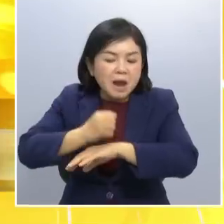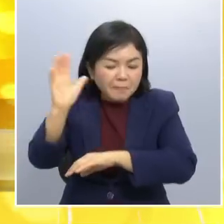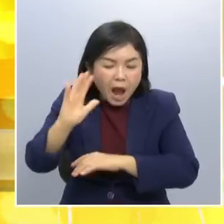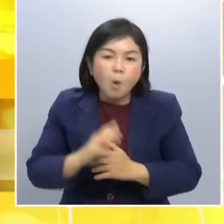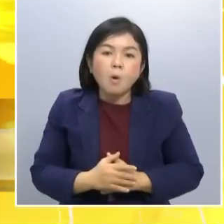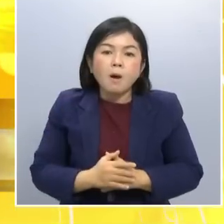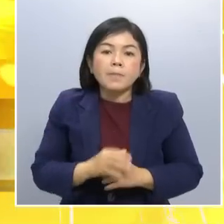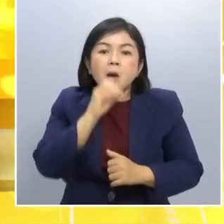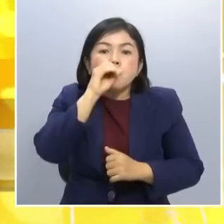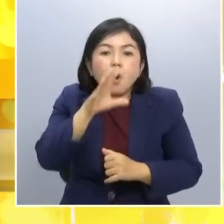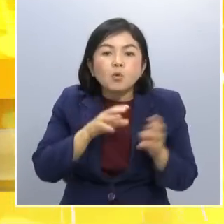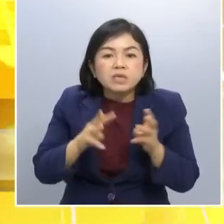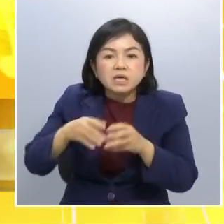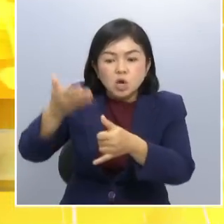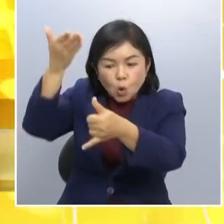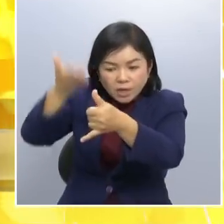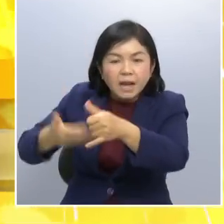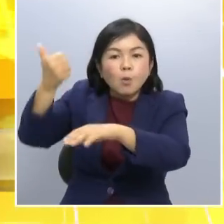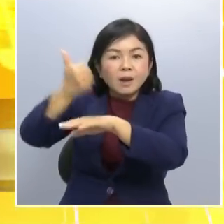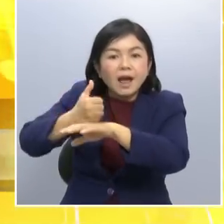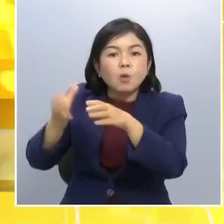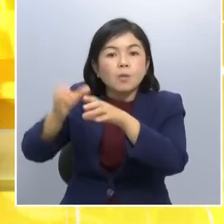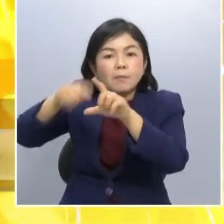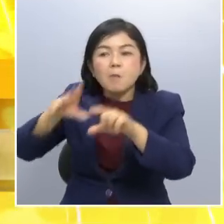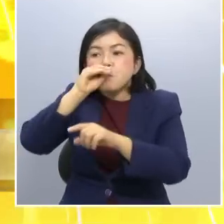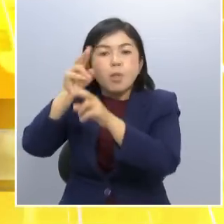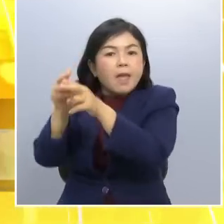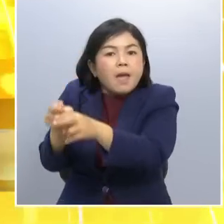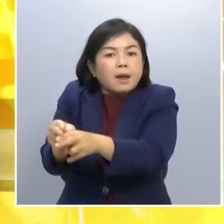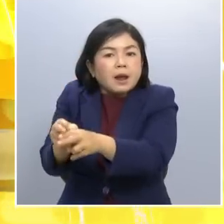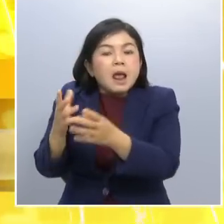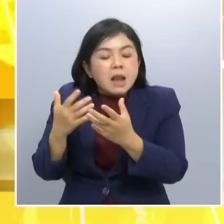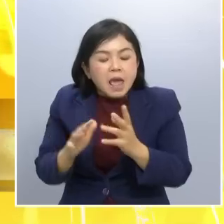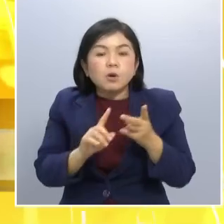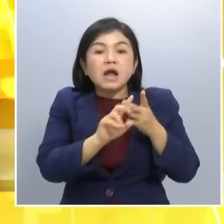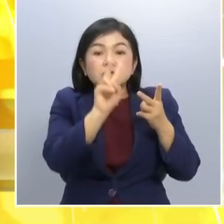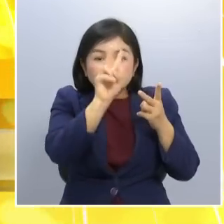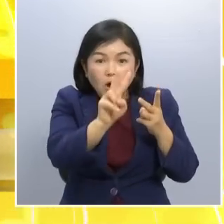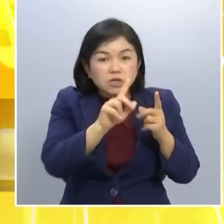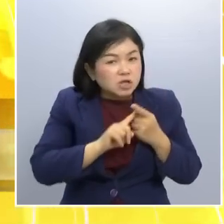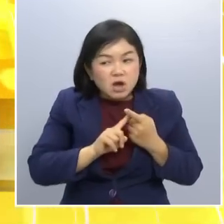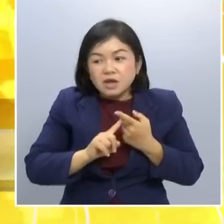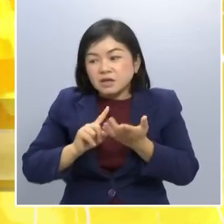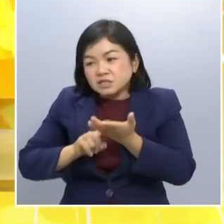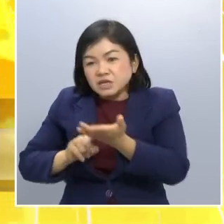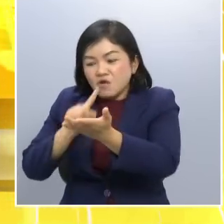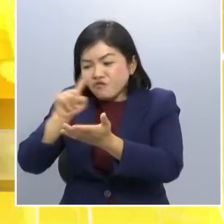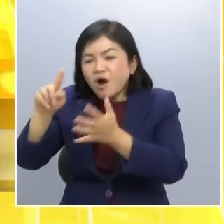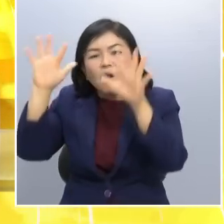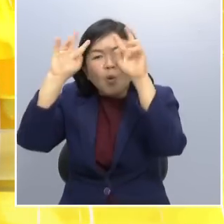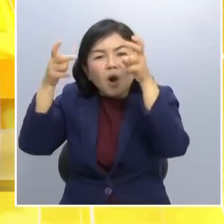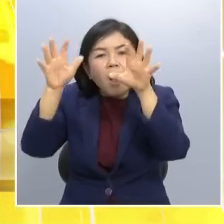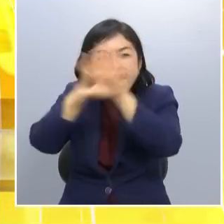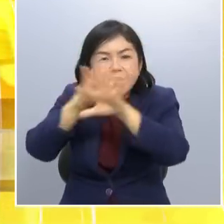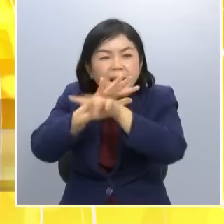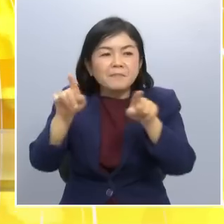บอกว่าคนพิการเป็นคนเอามาพูดเองขณะที่อีกคนนึงคือเรือนไกด์มีกี่รัฐก็คล้ายๆกันในฐานะสมาชิกพรรค